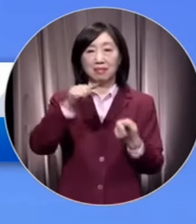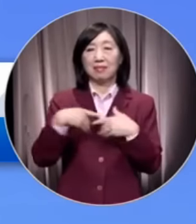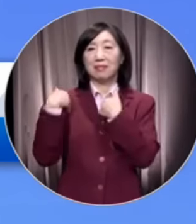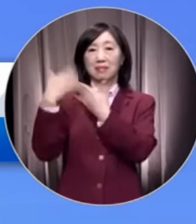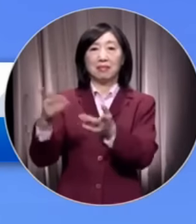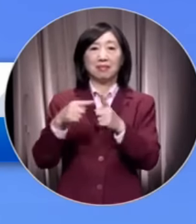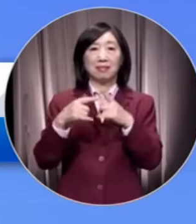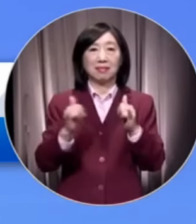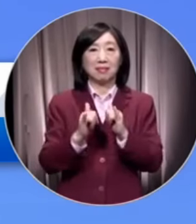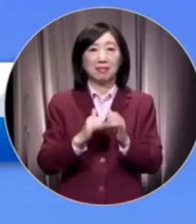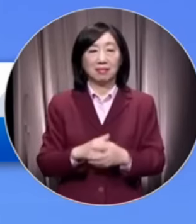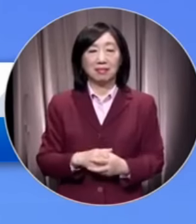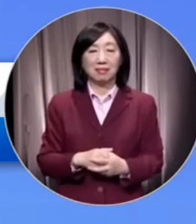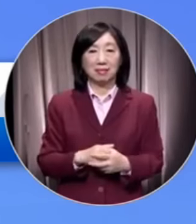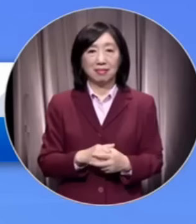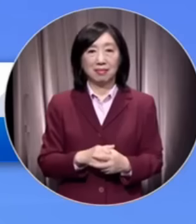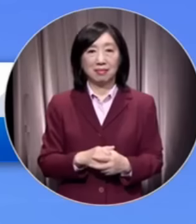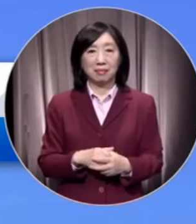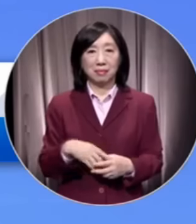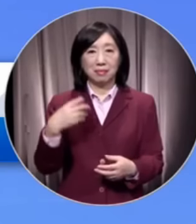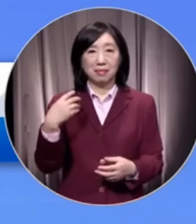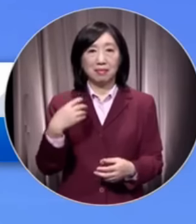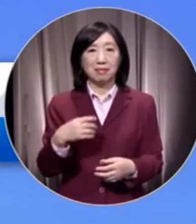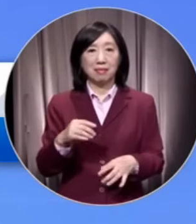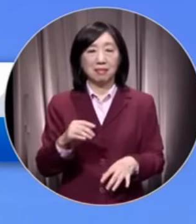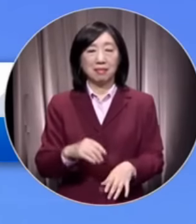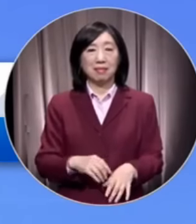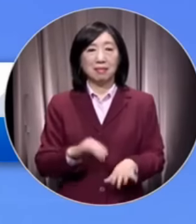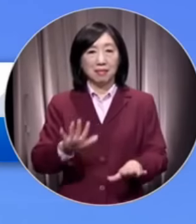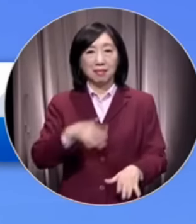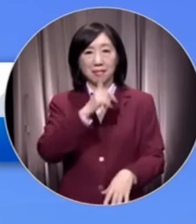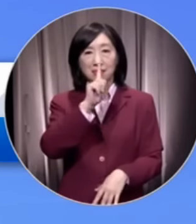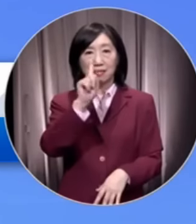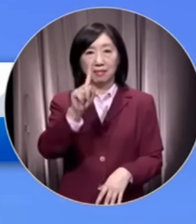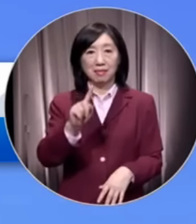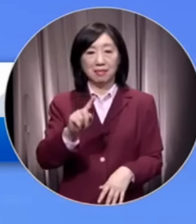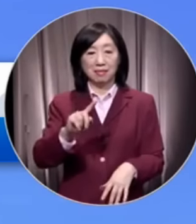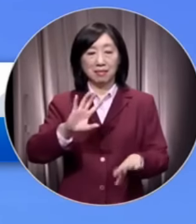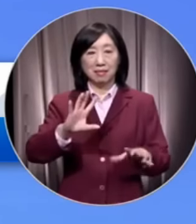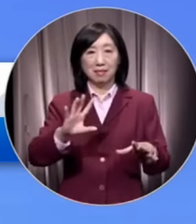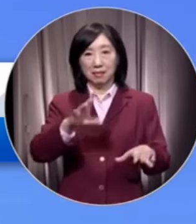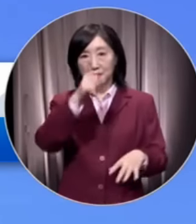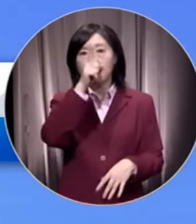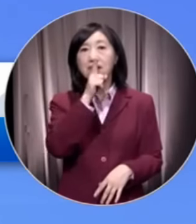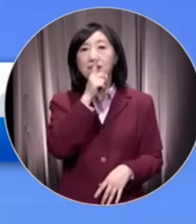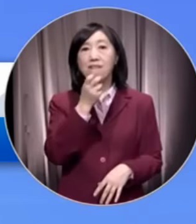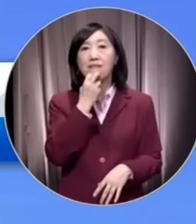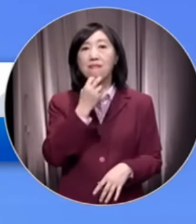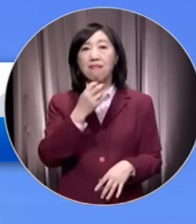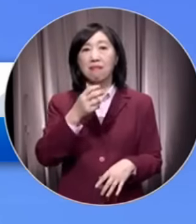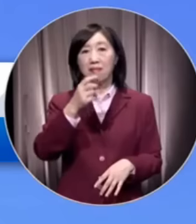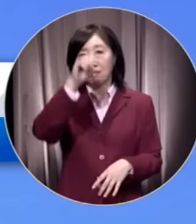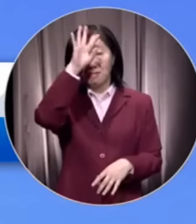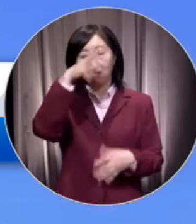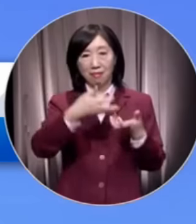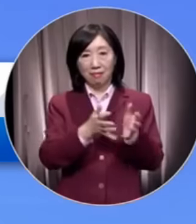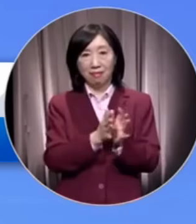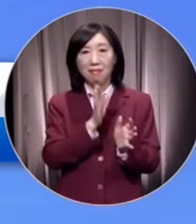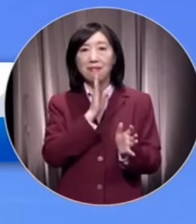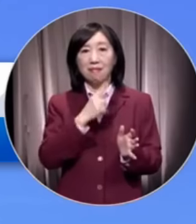民。我随便讲一件事情，那就是国民党的中央党部是在我任